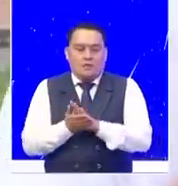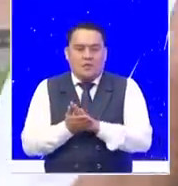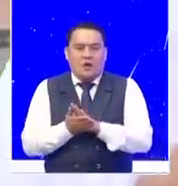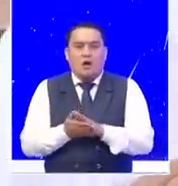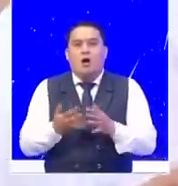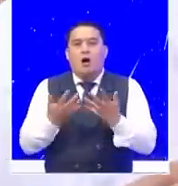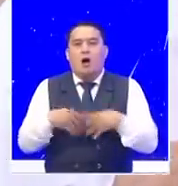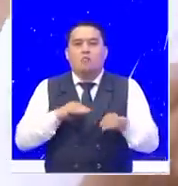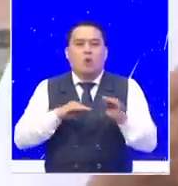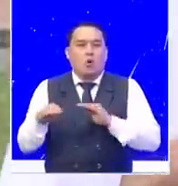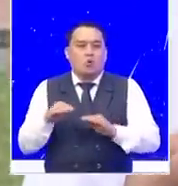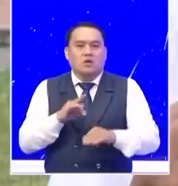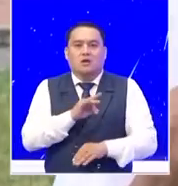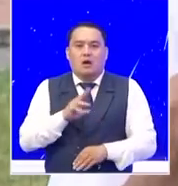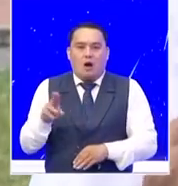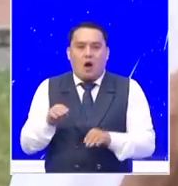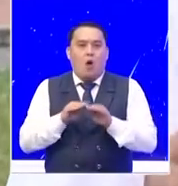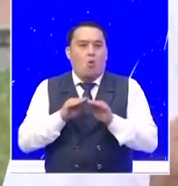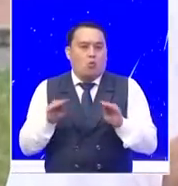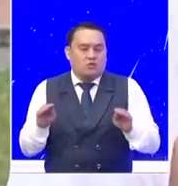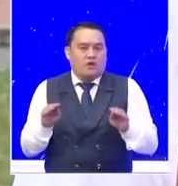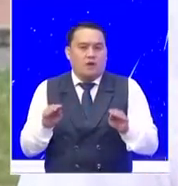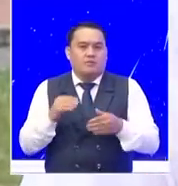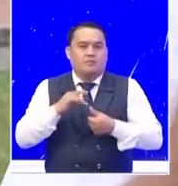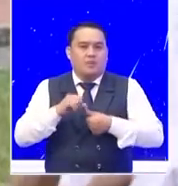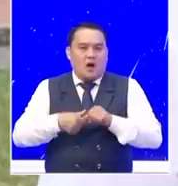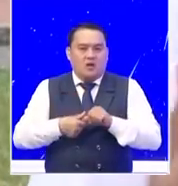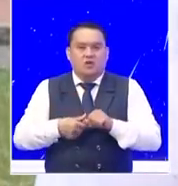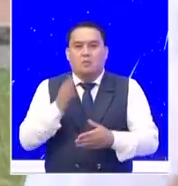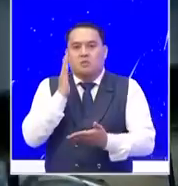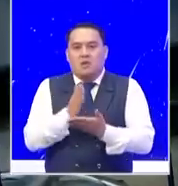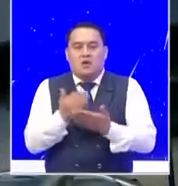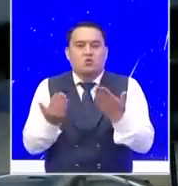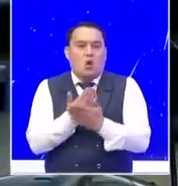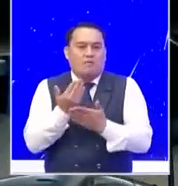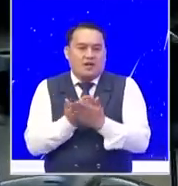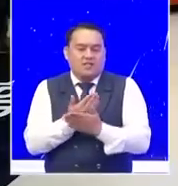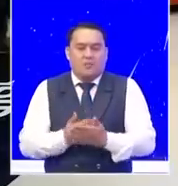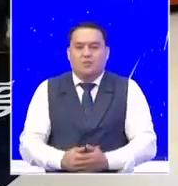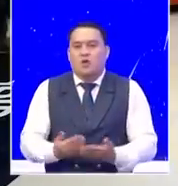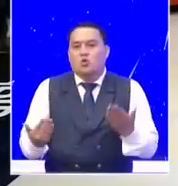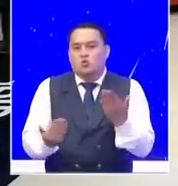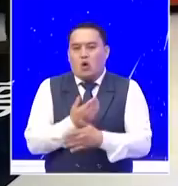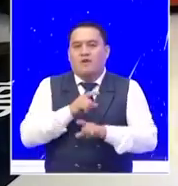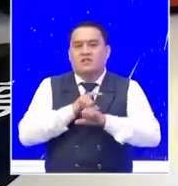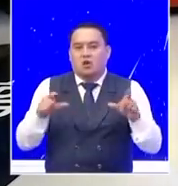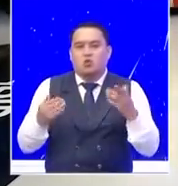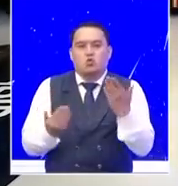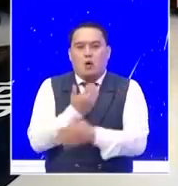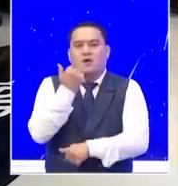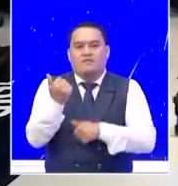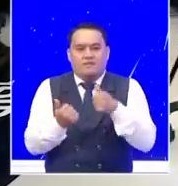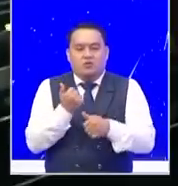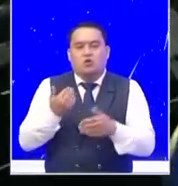Оборудование соответствует республиканскому уровню. Постоянно проходят прямые эфиры. Новое здание, новое оборудование, новые